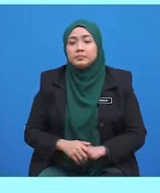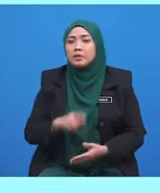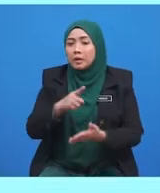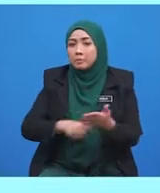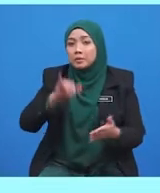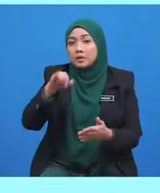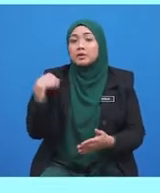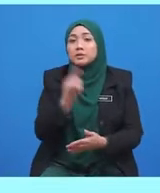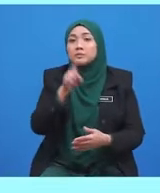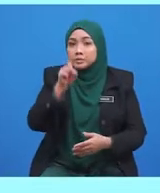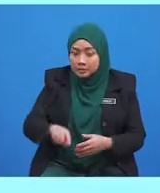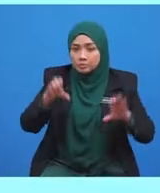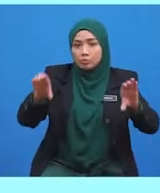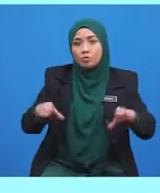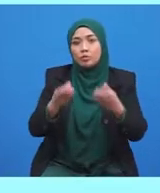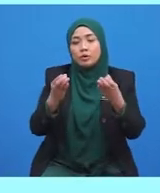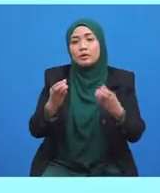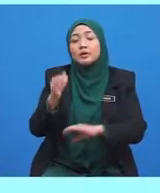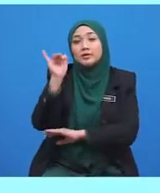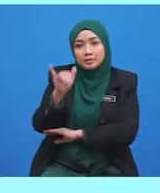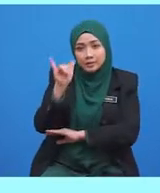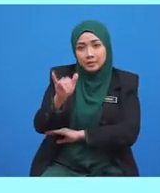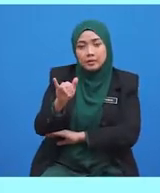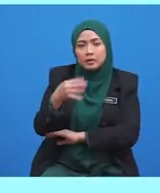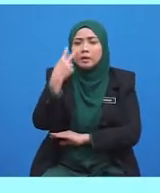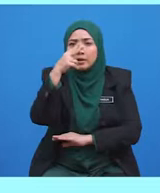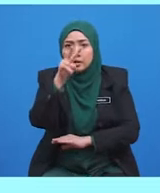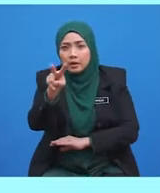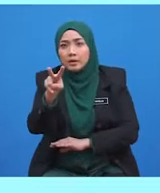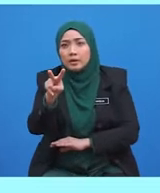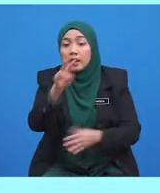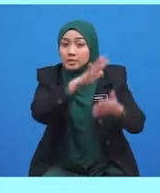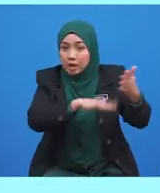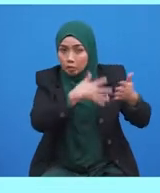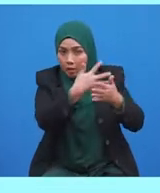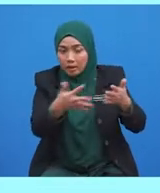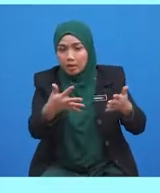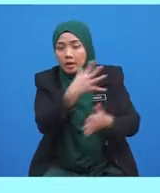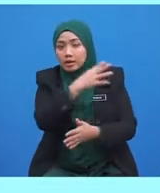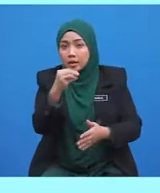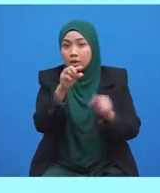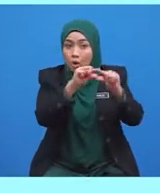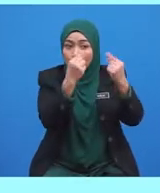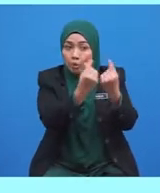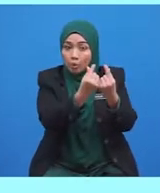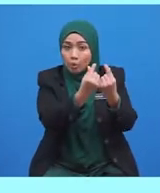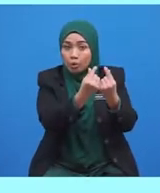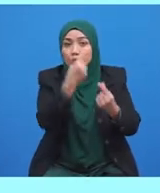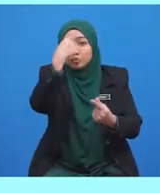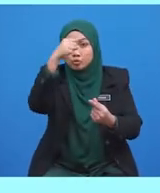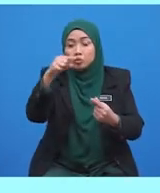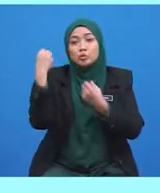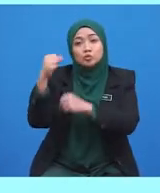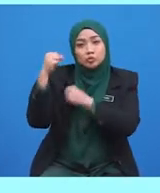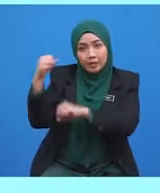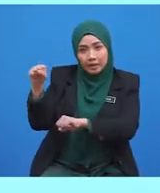Apa yang perlu kita buat? Ya, perhatikan jadual dan gundalan untuk